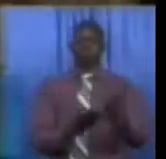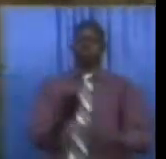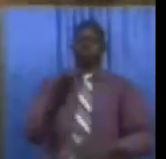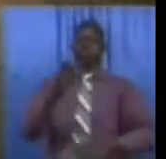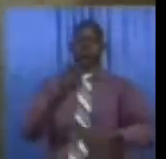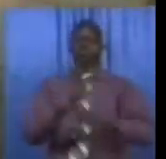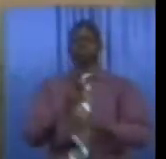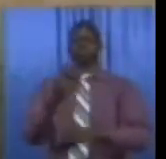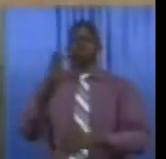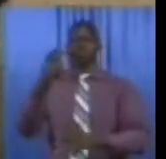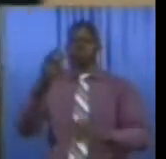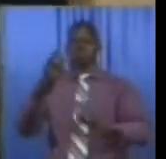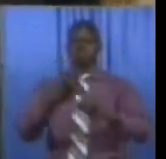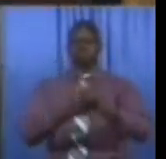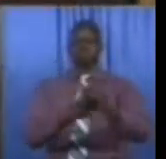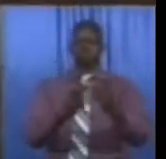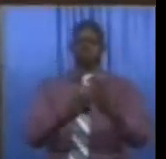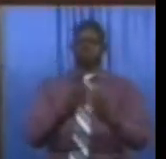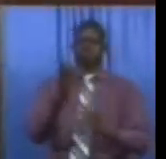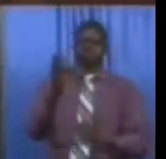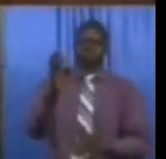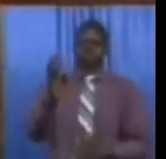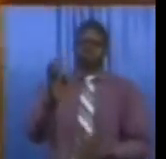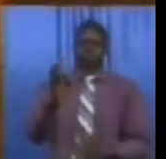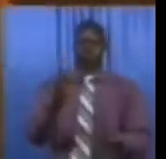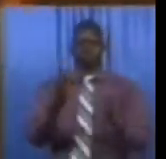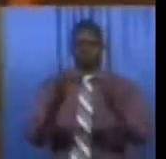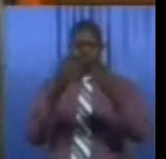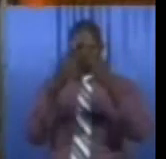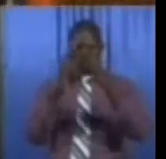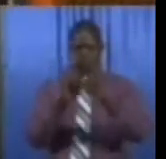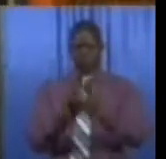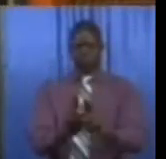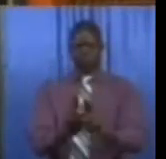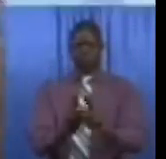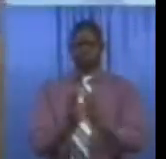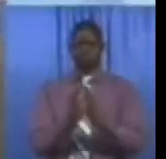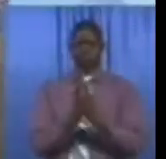le deuxième trimestre de 2016 si les délais sont respectés.